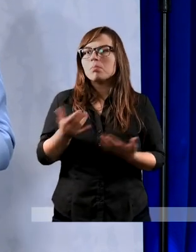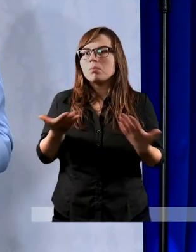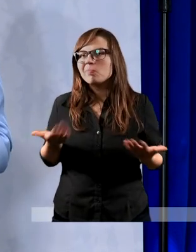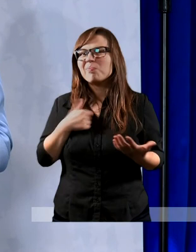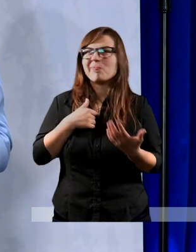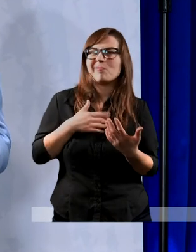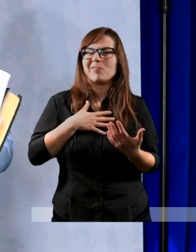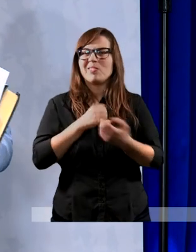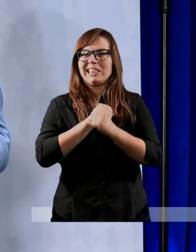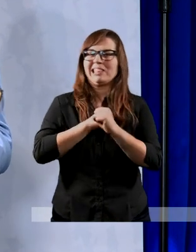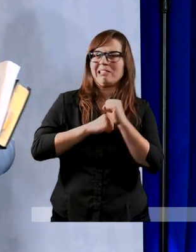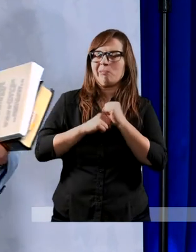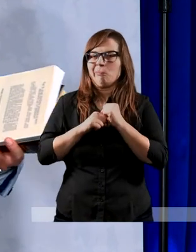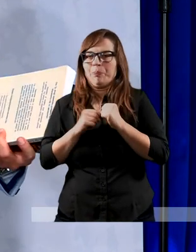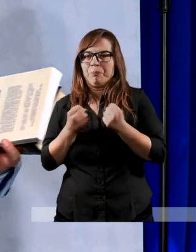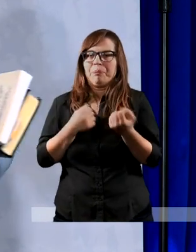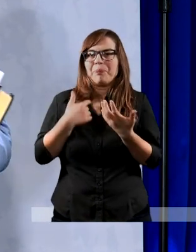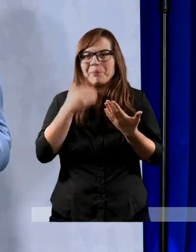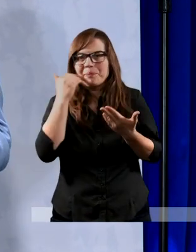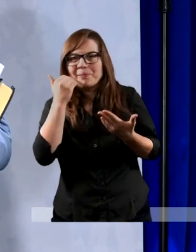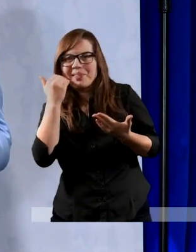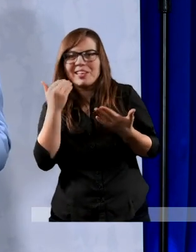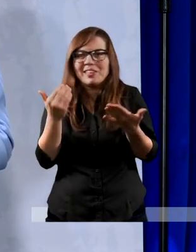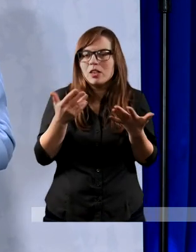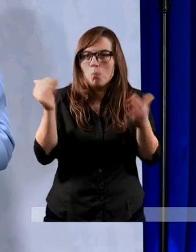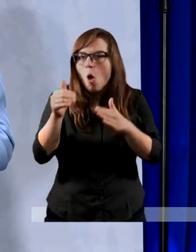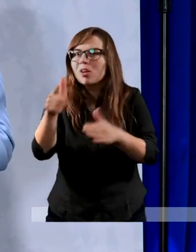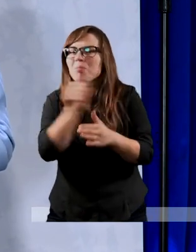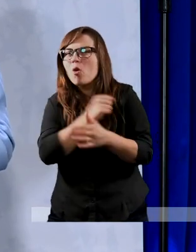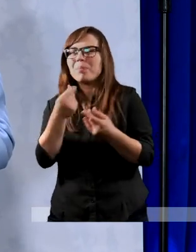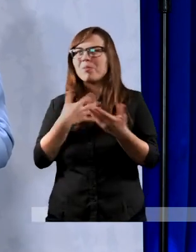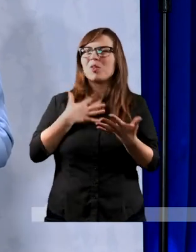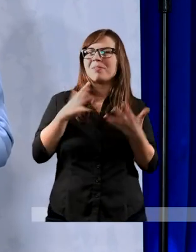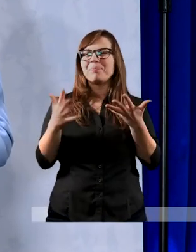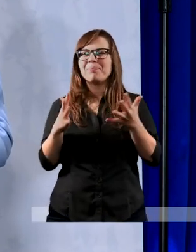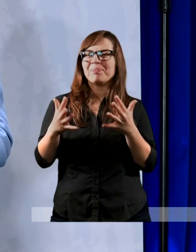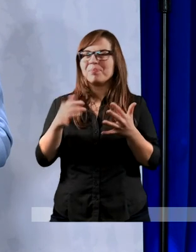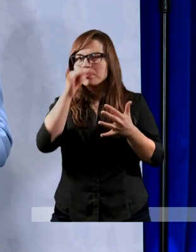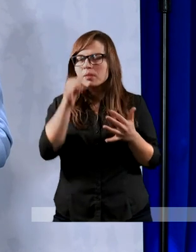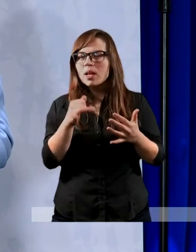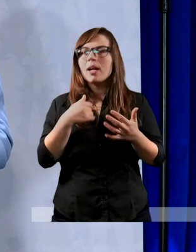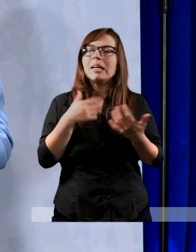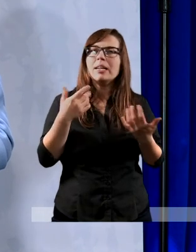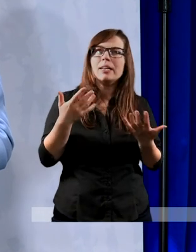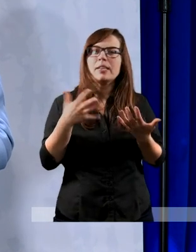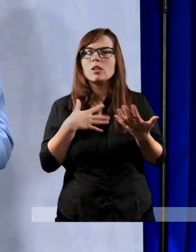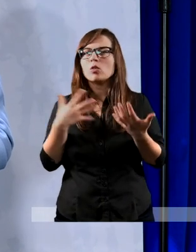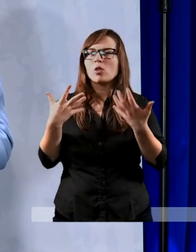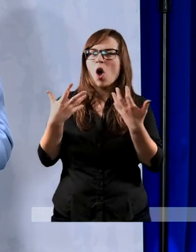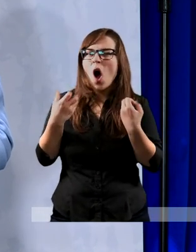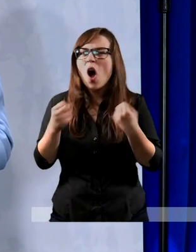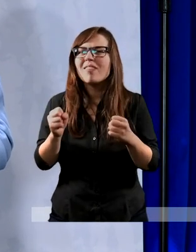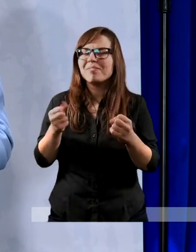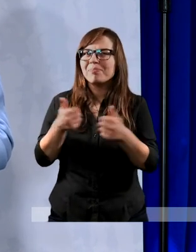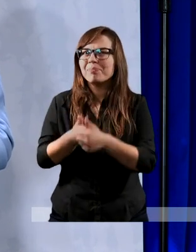no, krępowałem się, żeby powiedzieć, czy mogą mi pożyczyć trochę pieniędzy. Nie zdecydowałem się na to, żeby z